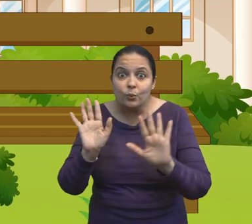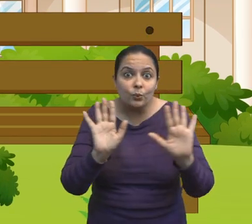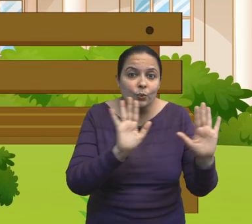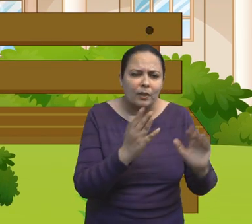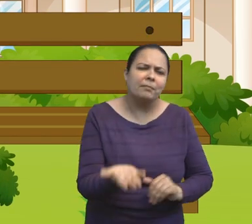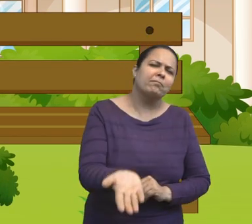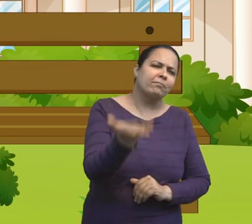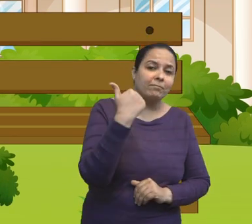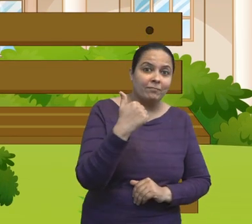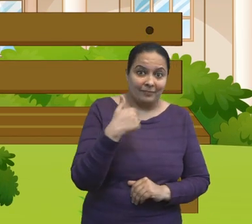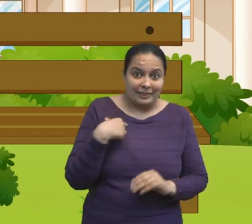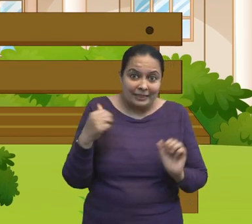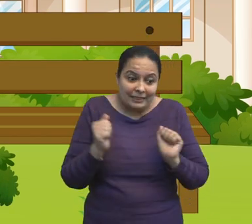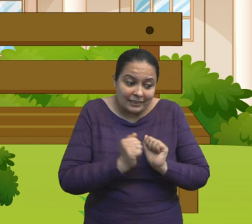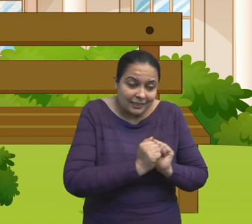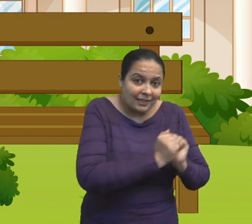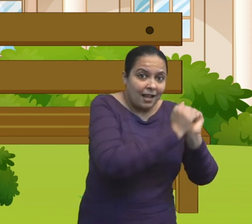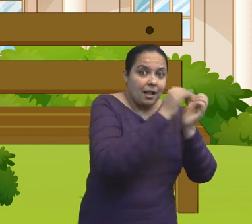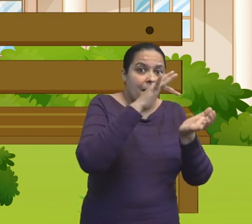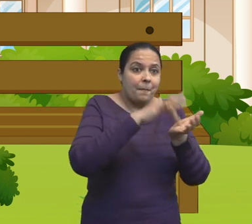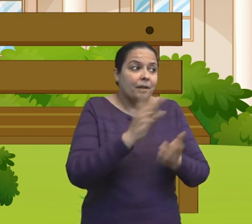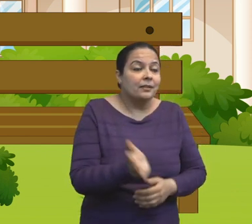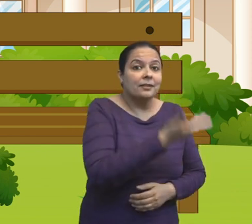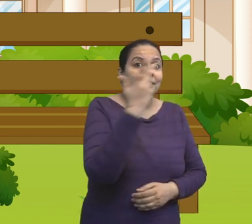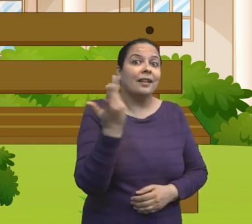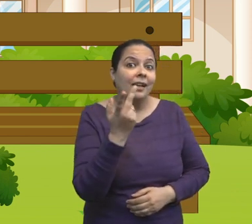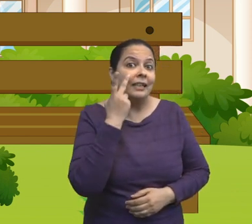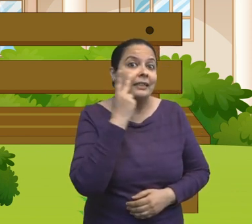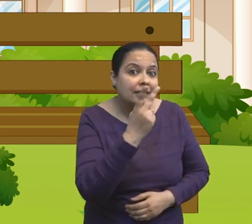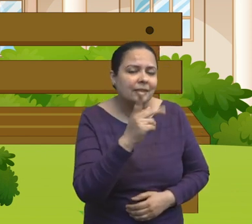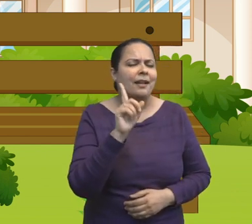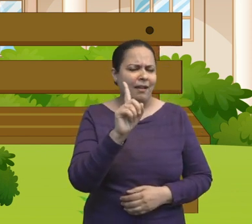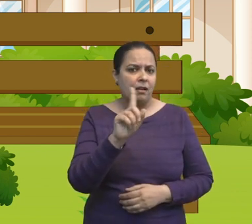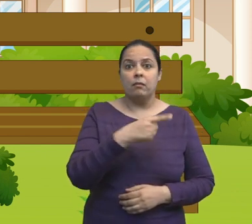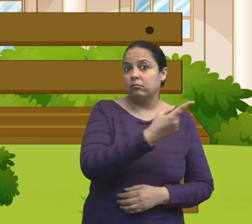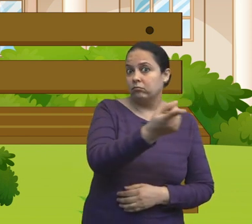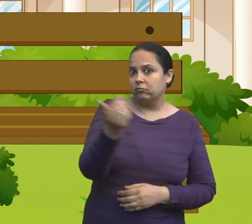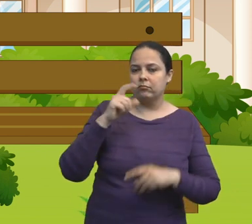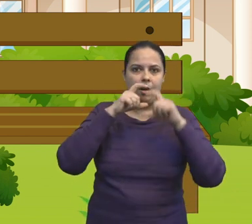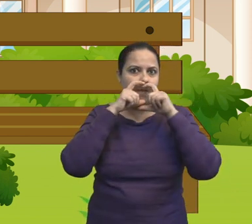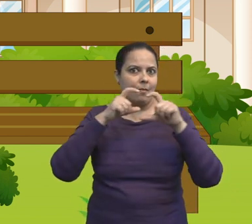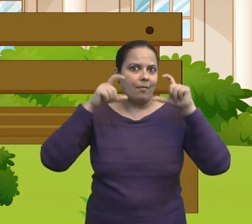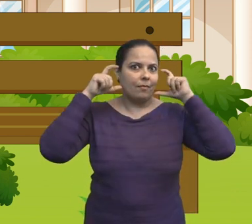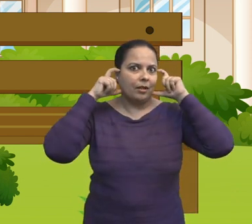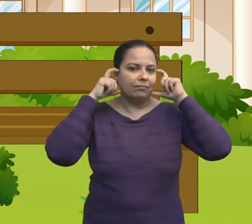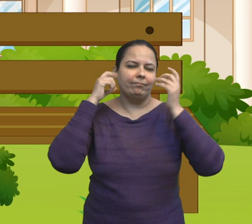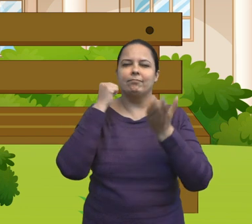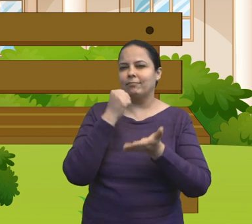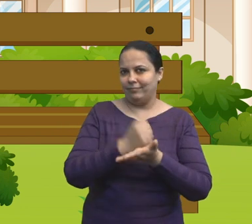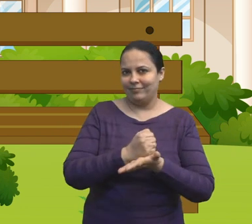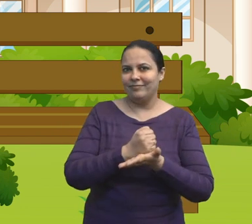चलिए आपको कहीं लेकर चलती हूँ। बस अपने मुंह को अच्छे से ढक लीजिएगा।